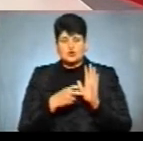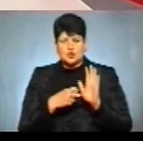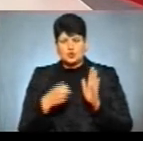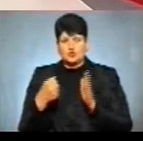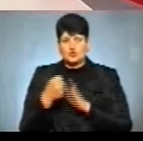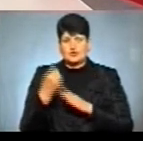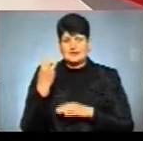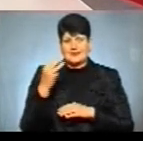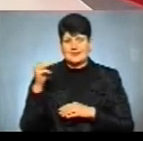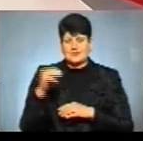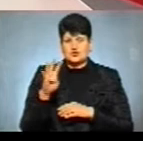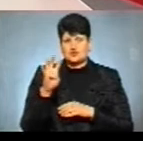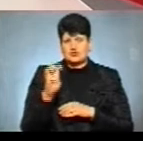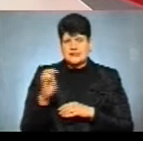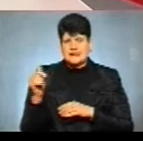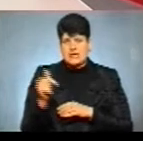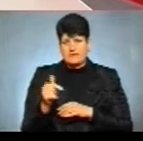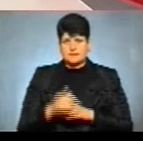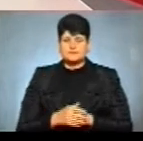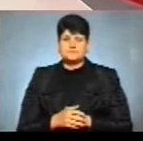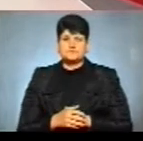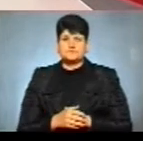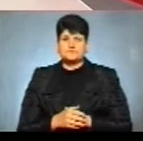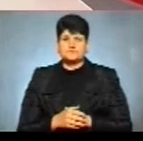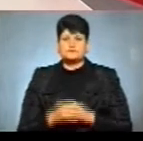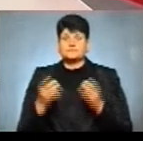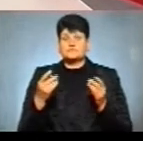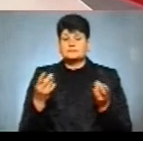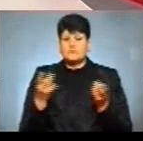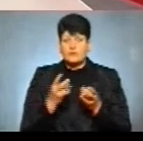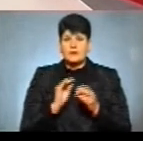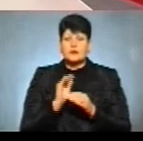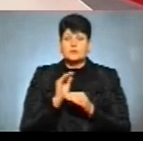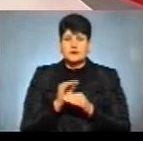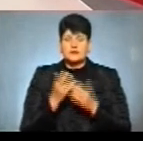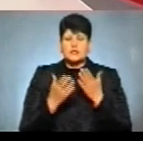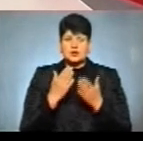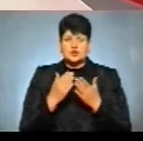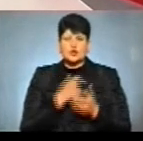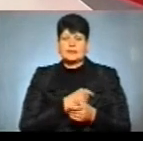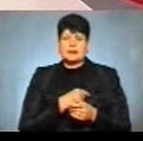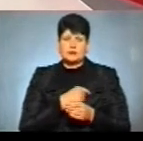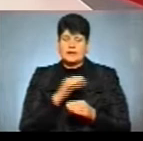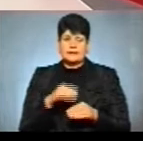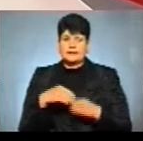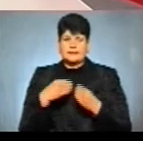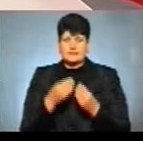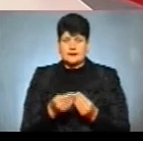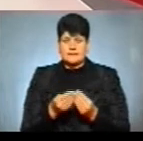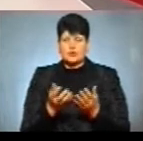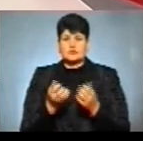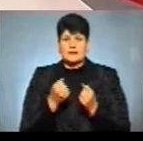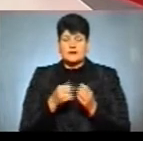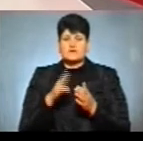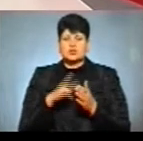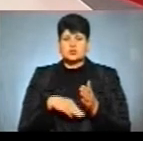до 3400 гривень. І важливо додати, що навіть якщо депутат не подав, отримав штраф,